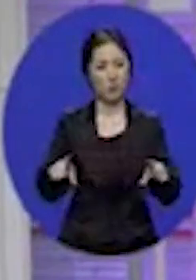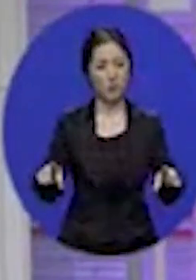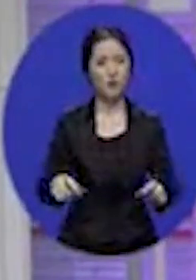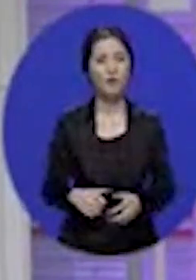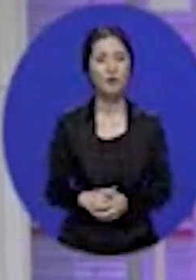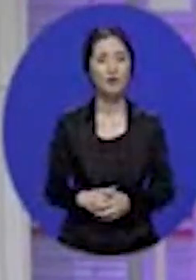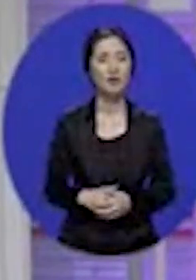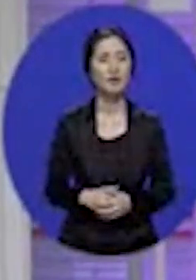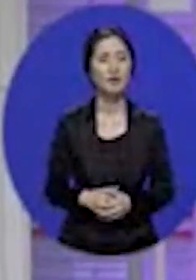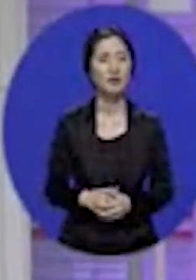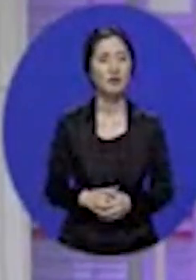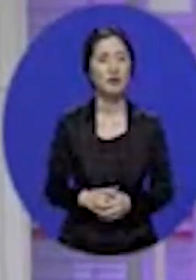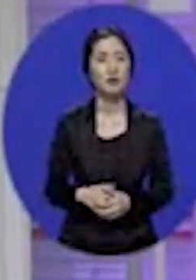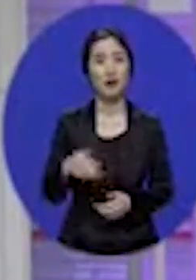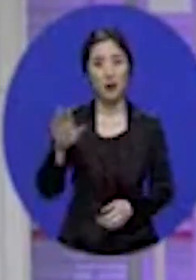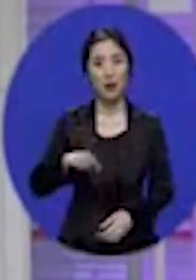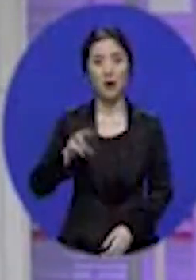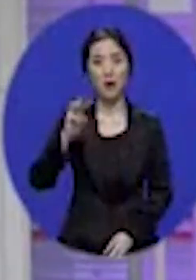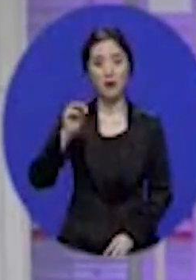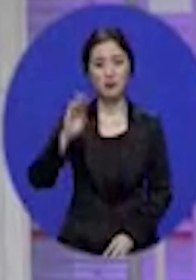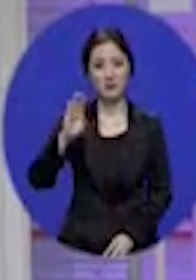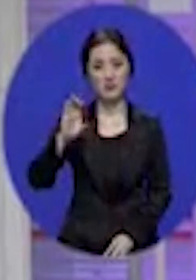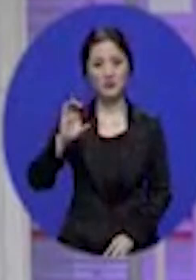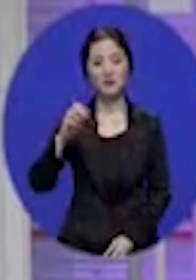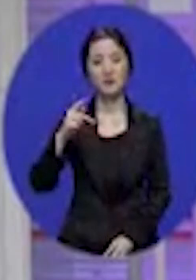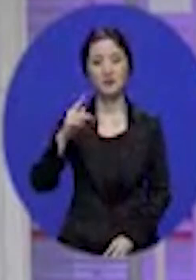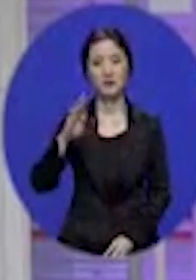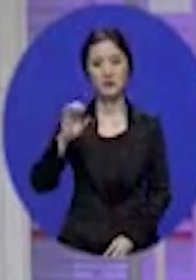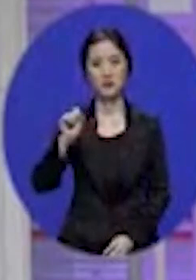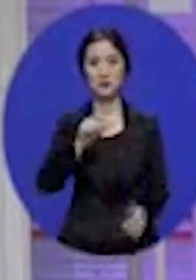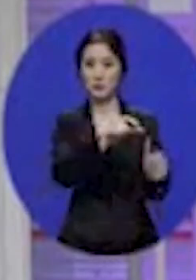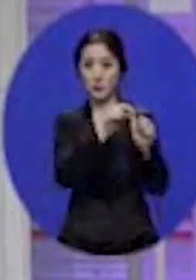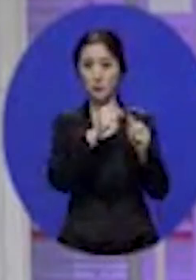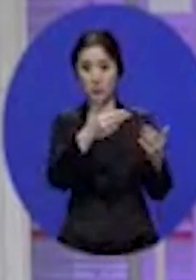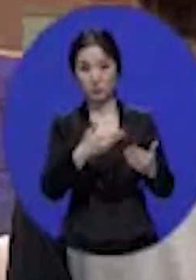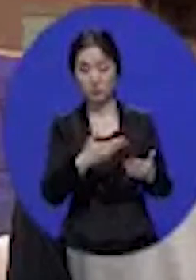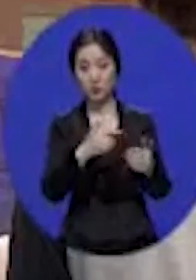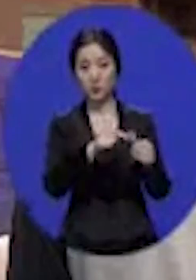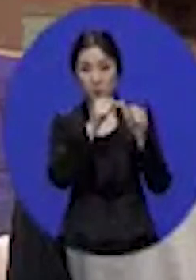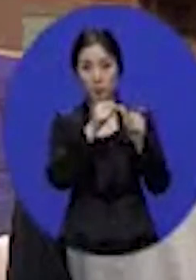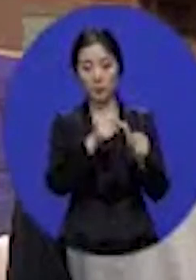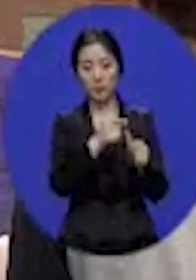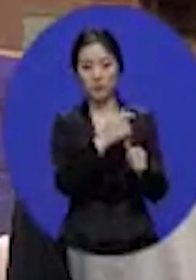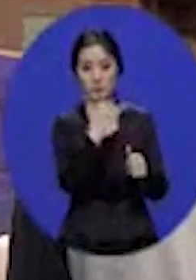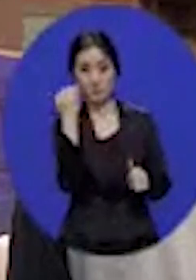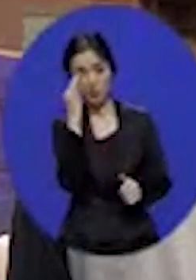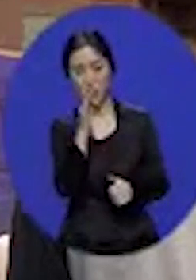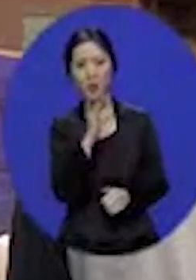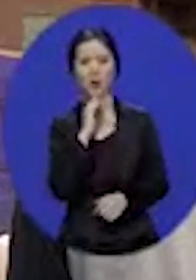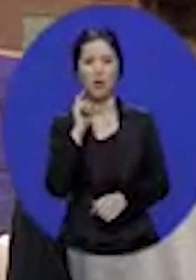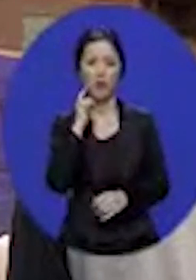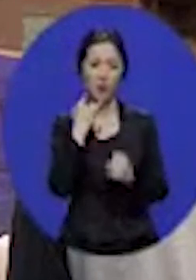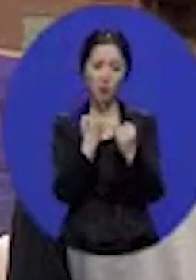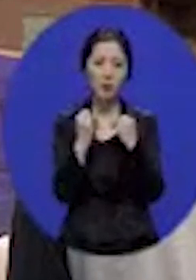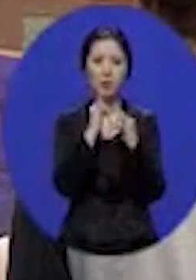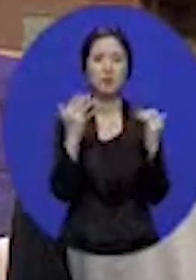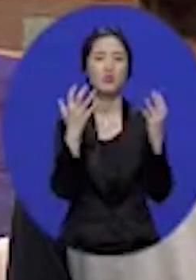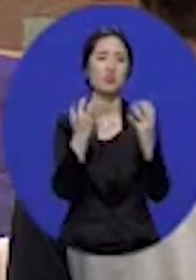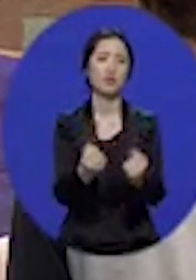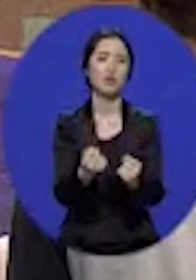온 아나운서들은 정말 아주 뛰어난 그런 아나운서들이 쫙 이제 모이게 됐습니다. 그러니까